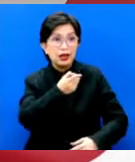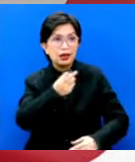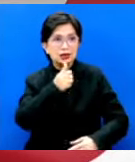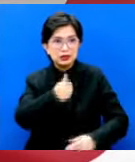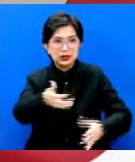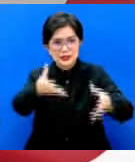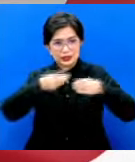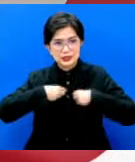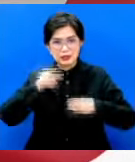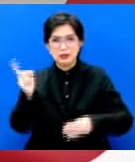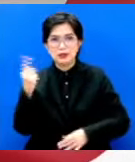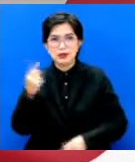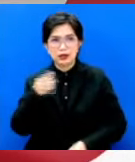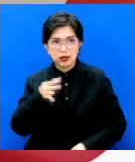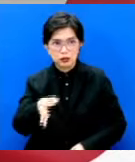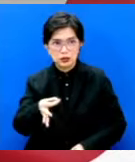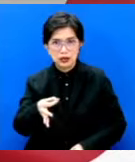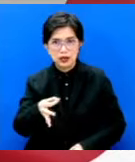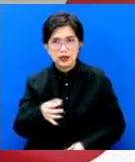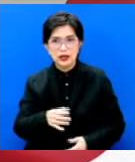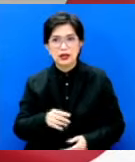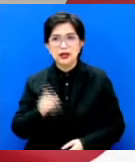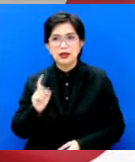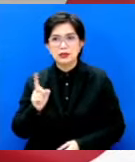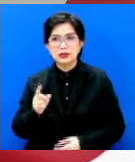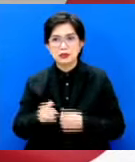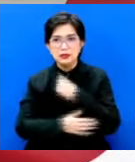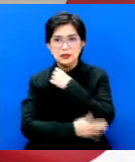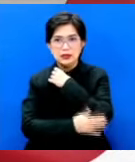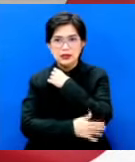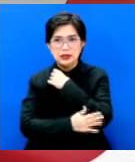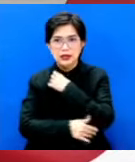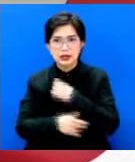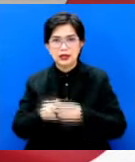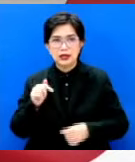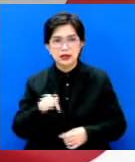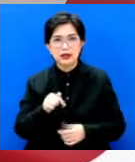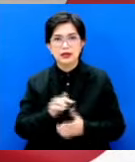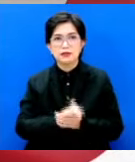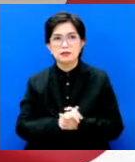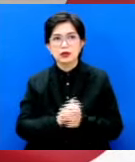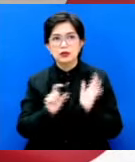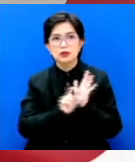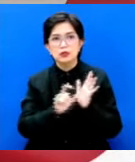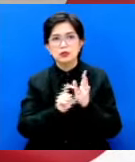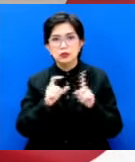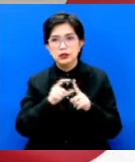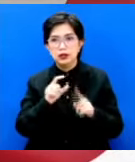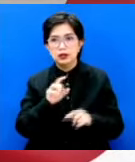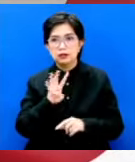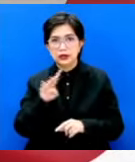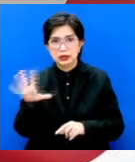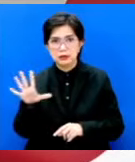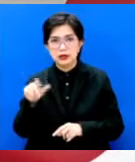kota.Karenasaatini, negara,berdasarkanamanathukum, baikKonstitusi1945maupun undang-undang